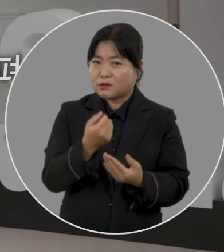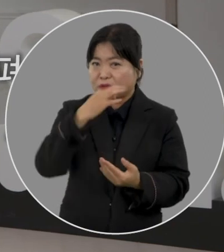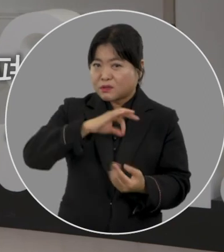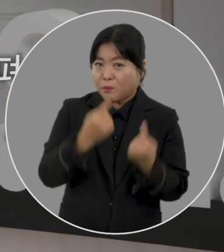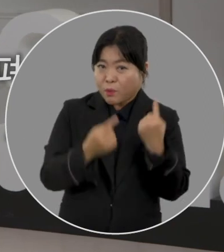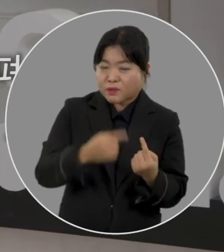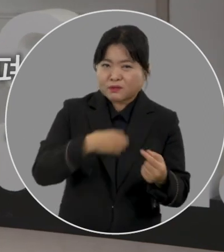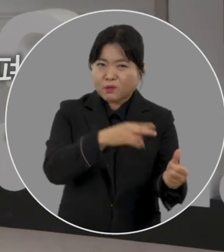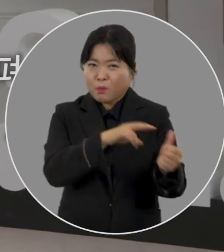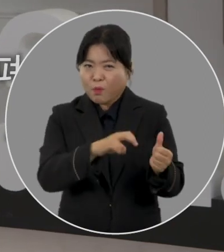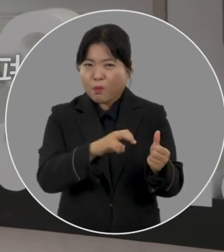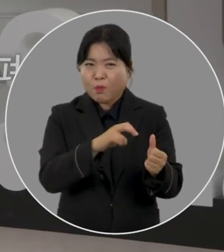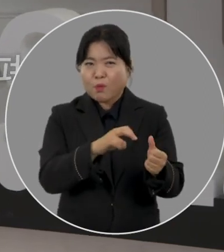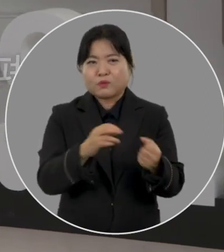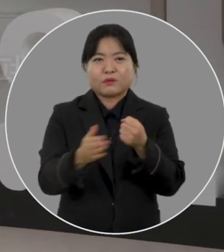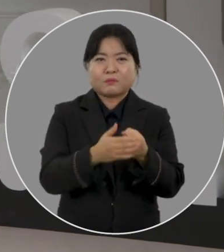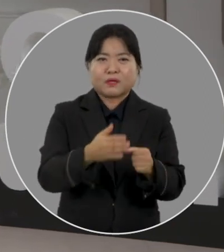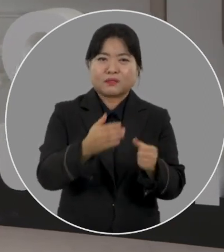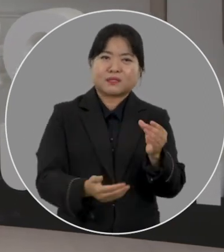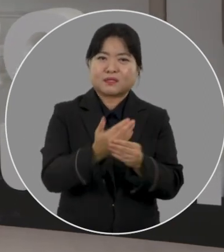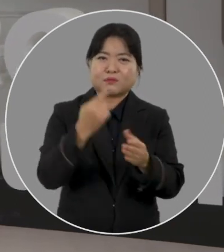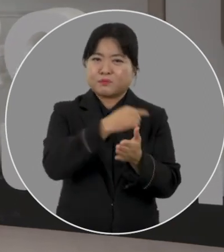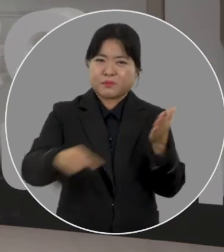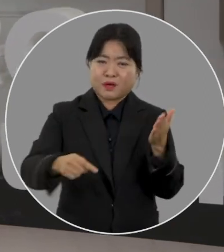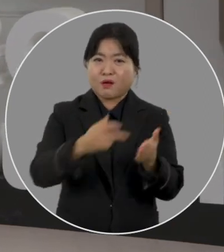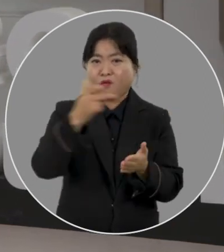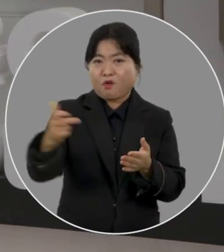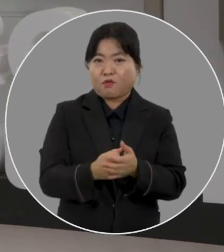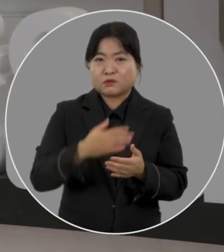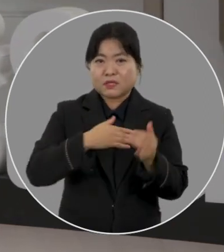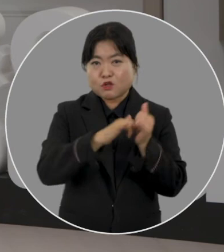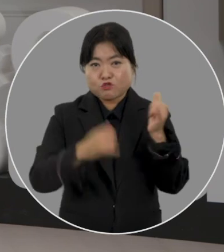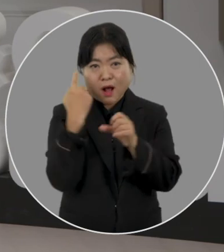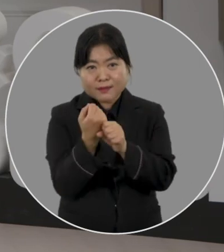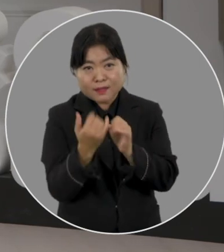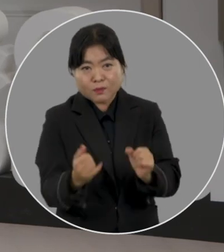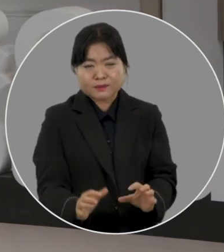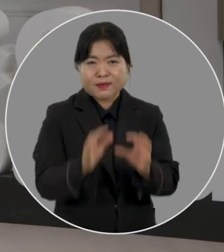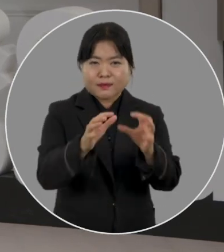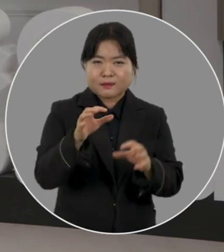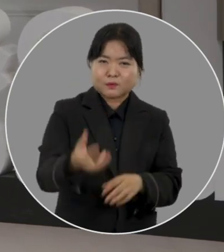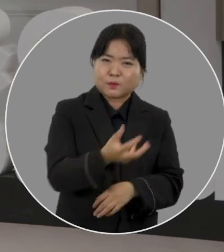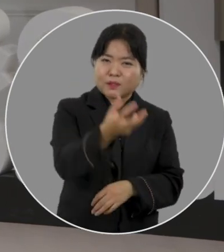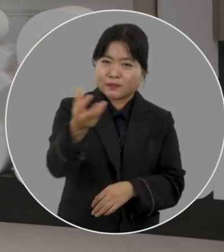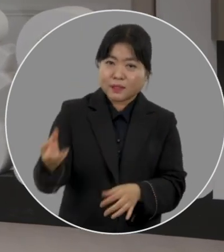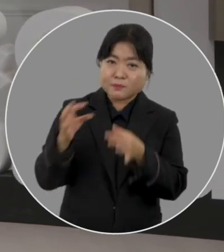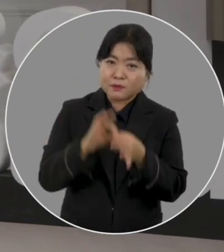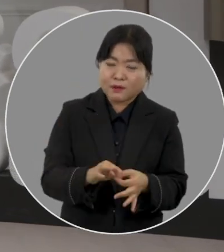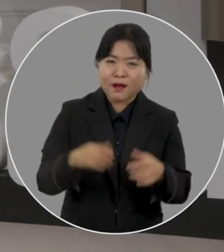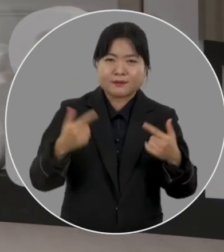가져다는 사회적 폐해가 너무나 큽니다. 저는 이제 인류학자로서 전 세계를 돌아다니면서도 항상